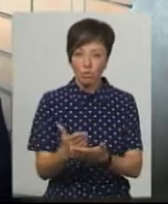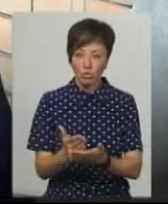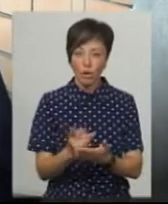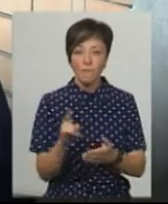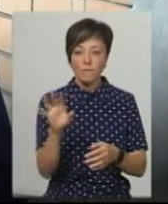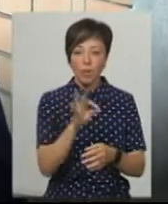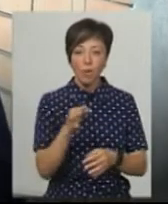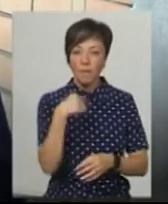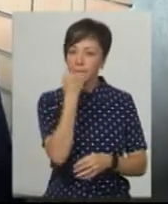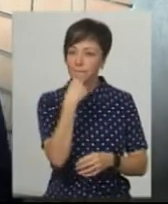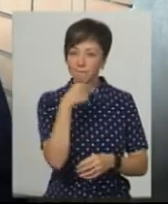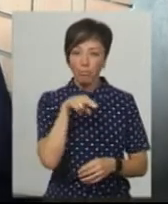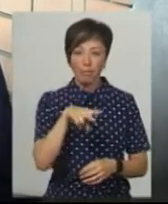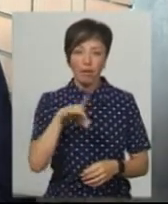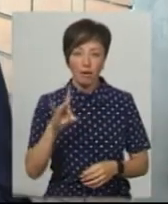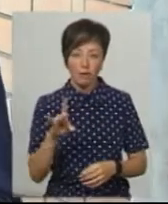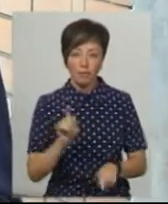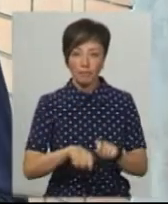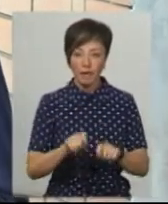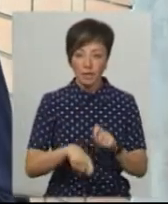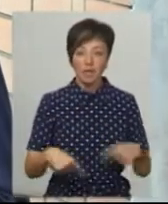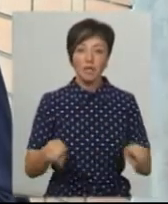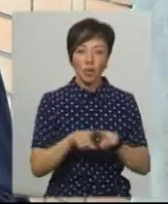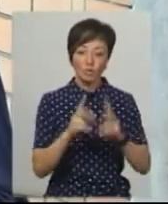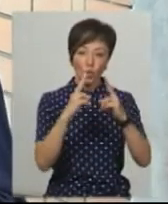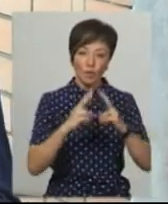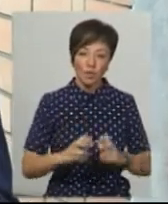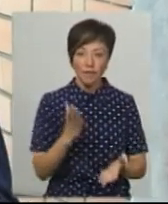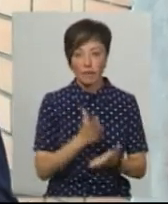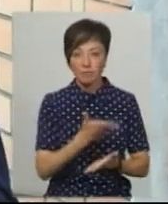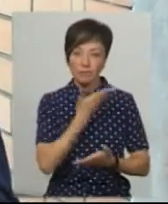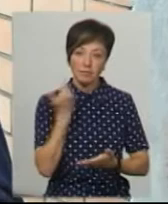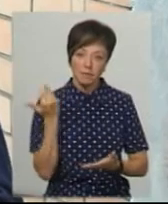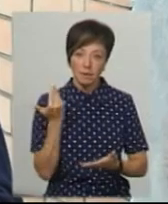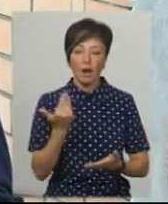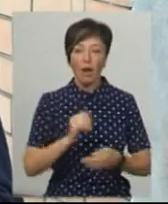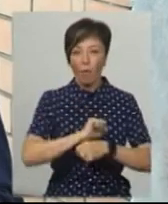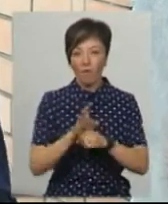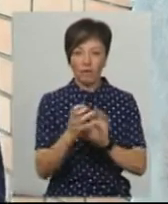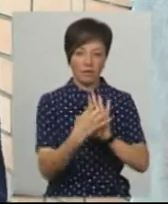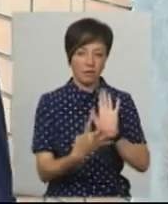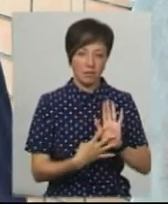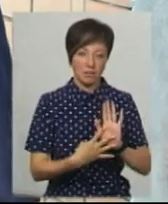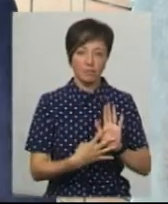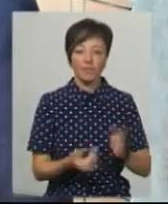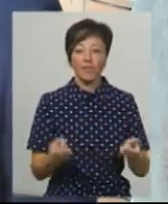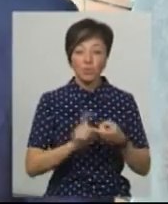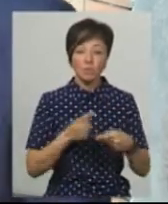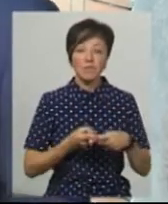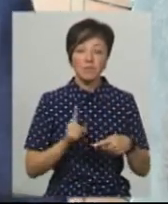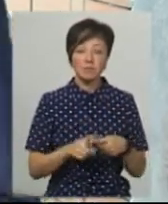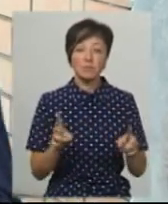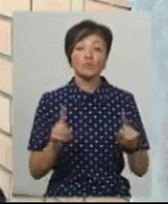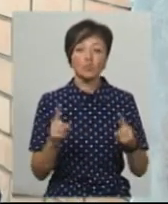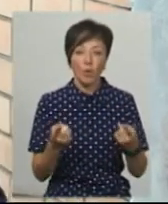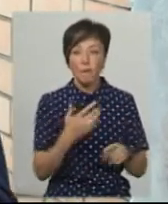відбору біоматеріалу від осіб, а також дослідження їх на наявність COVID-19. В зв'язку з чим необхідна ця послуга?